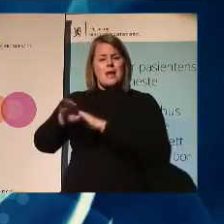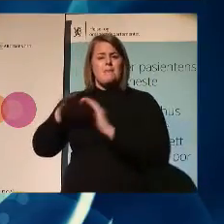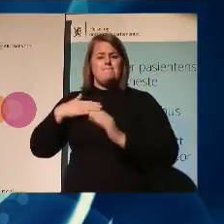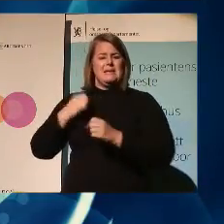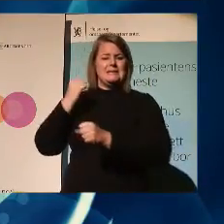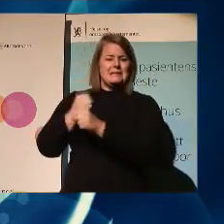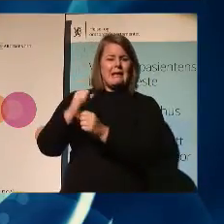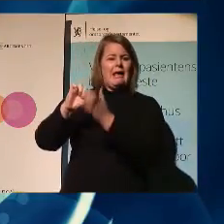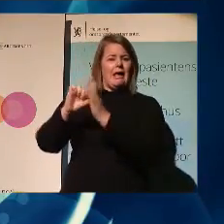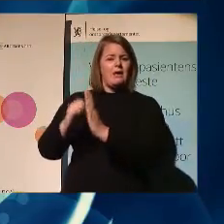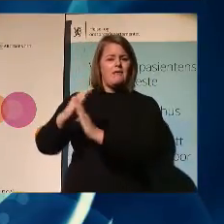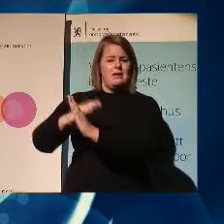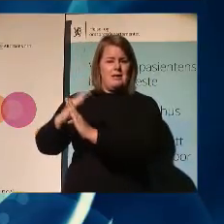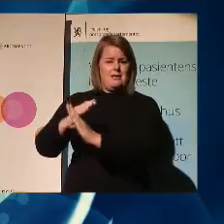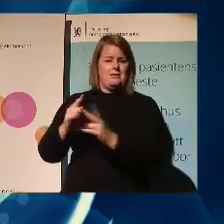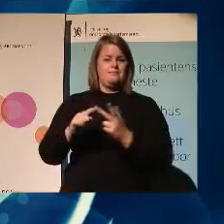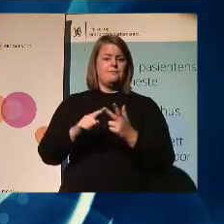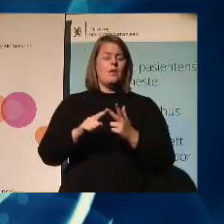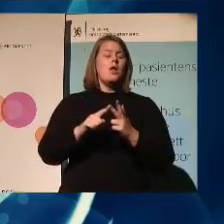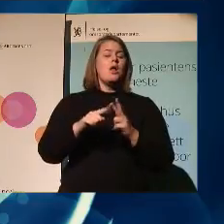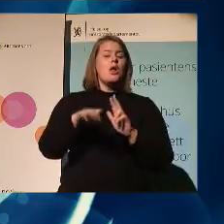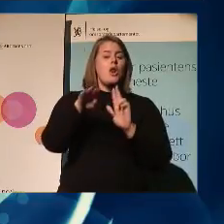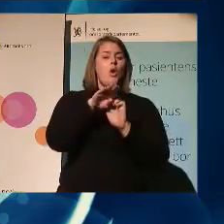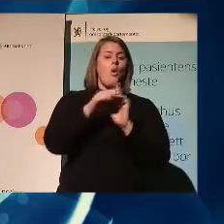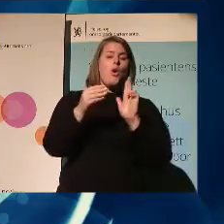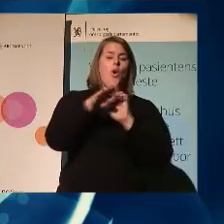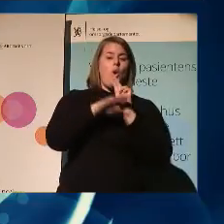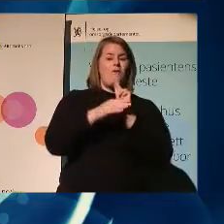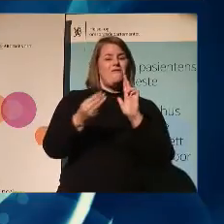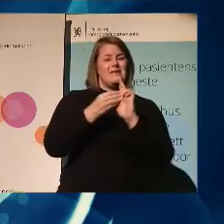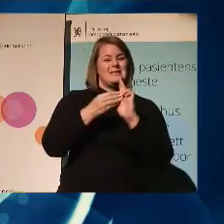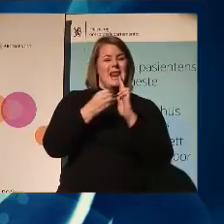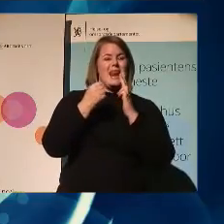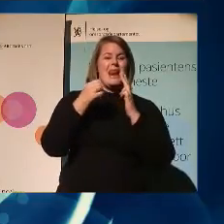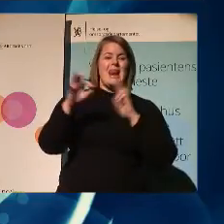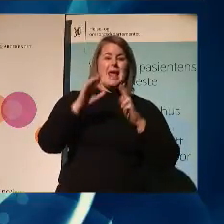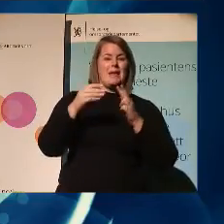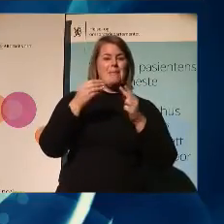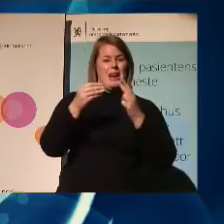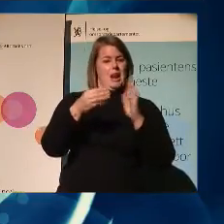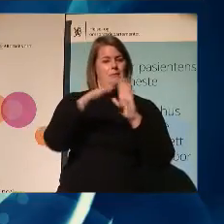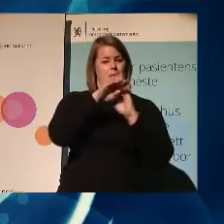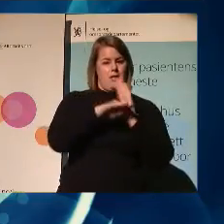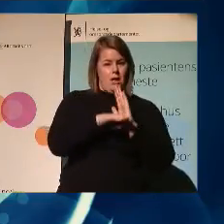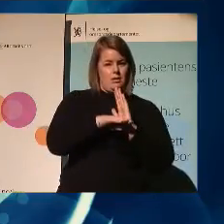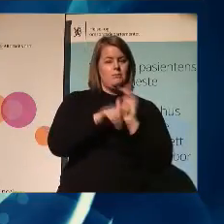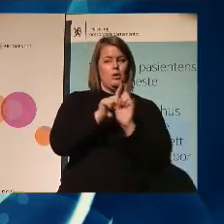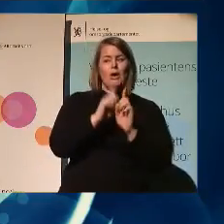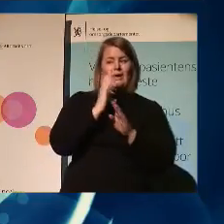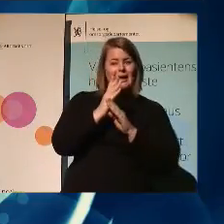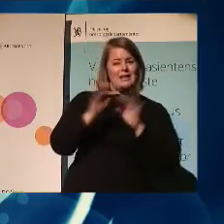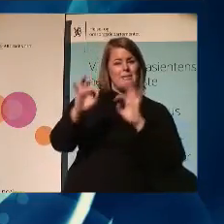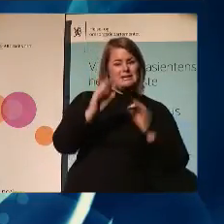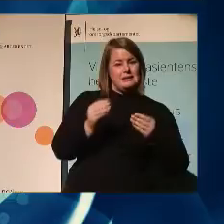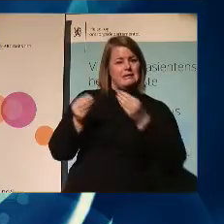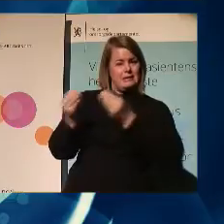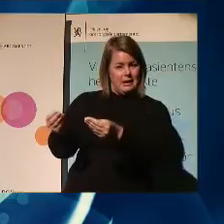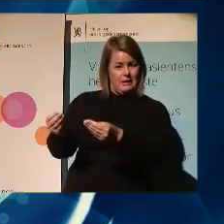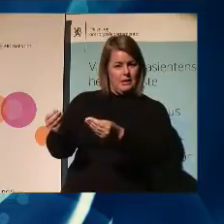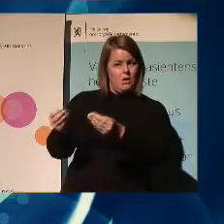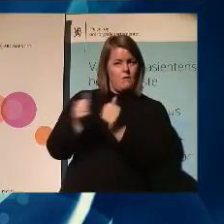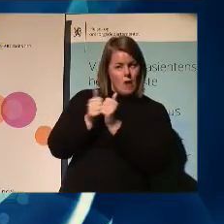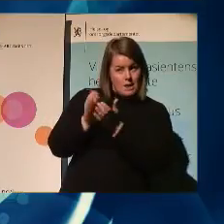det lovfestet legemiddelgjennomgang for å sikre at vi faktisk gir folk de legemidlene de skal ha, og at de ikke får de ikke skal ha, og at vi faktisk kan følge med på